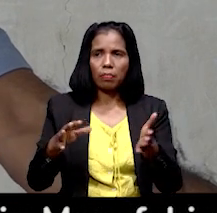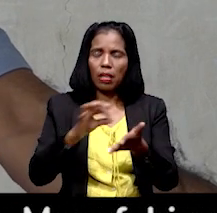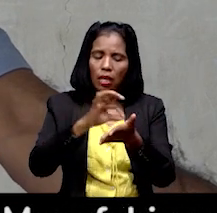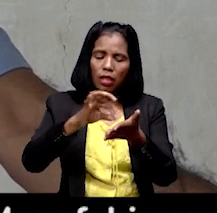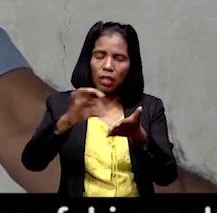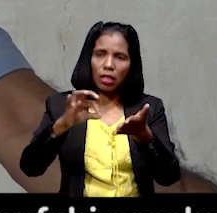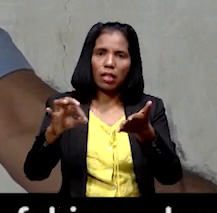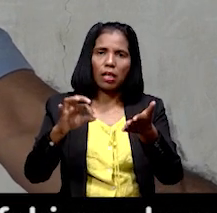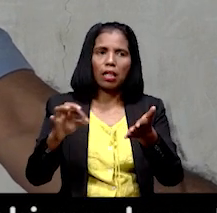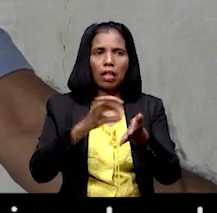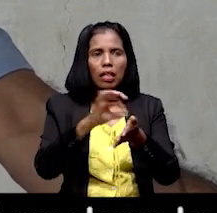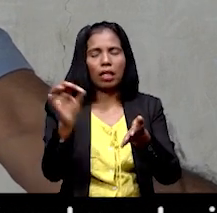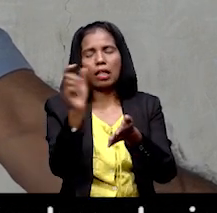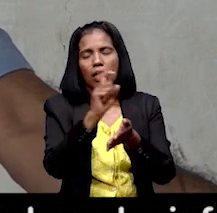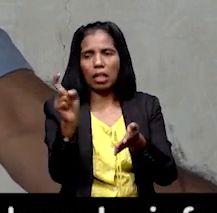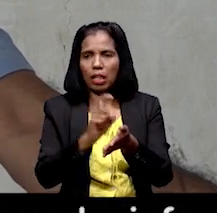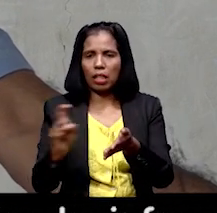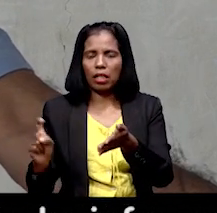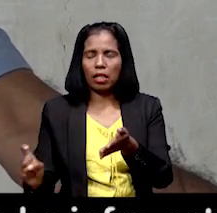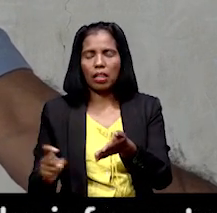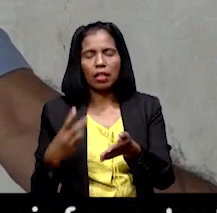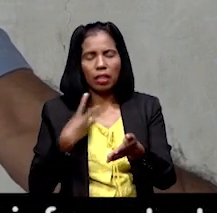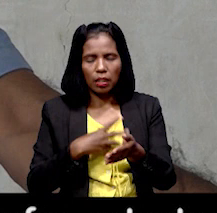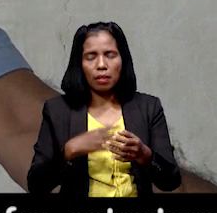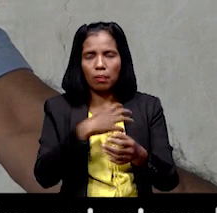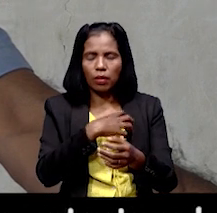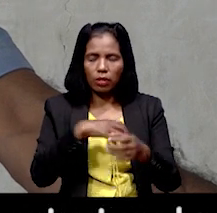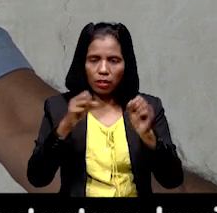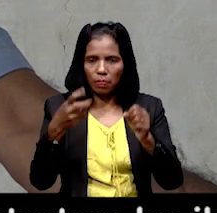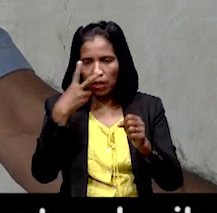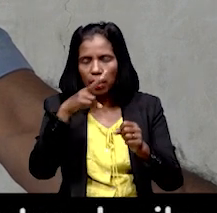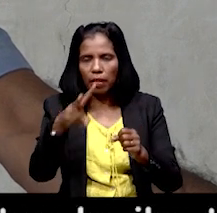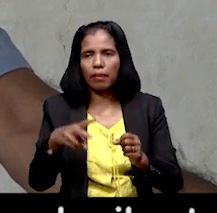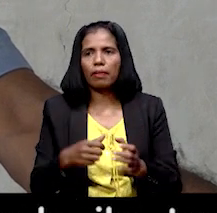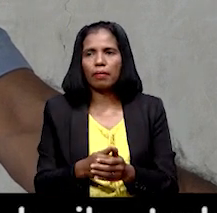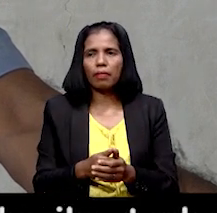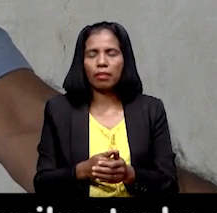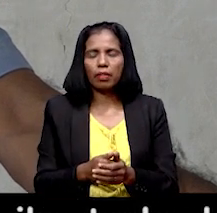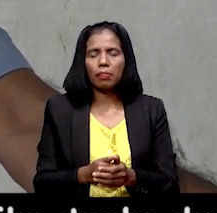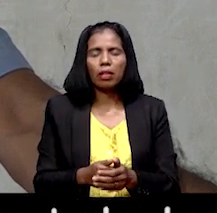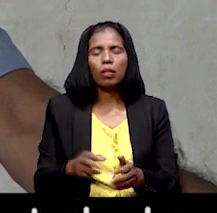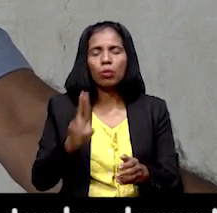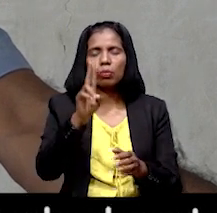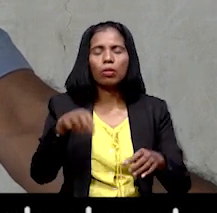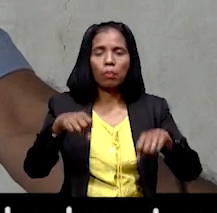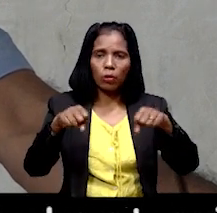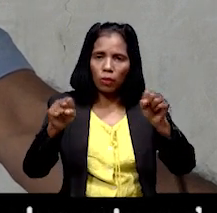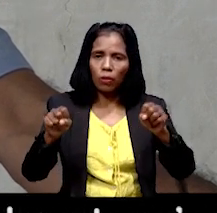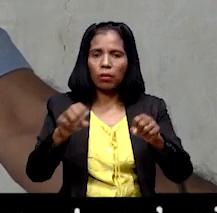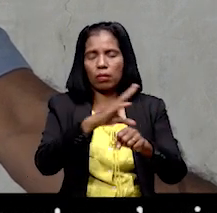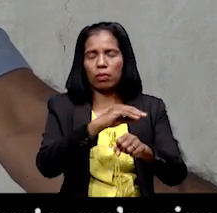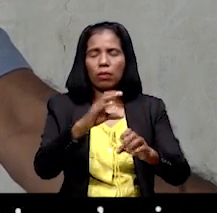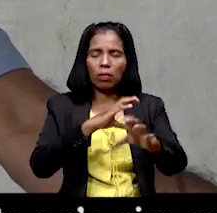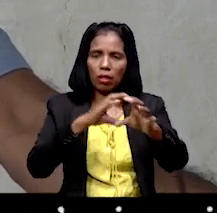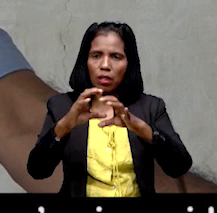lorong sana ida nema kita si apara balu dala rumah motor ka kareta sana ne sira muda ba